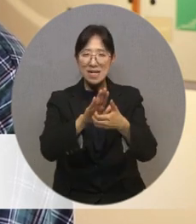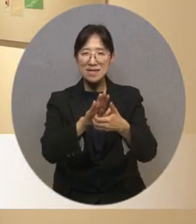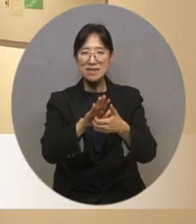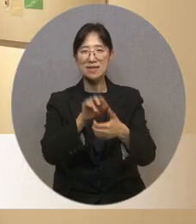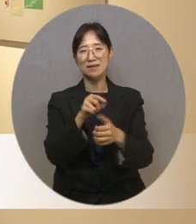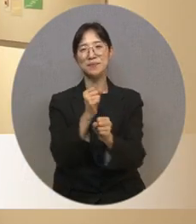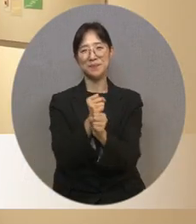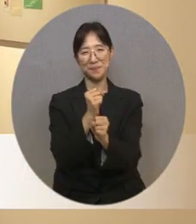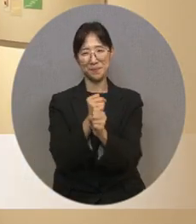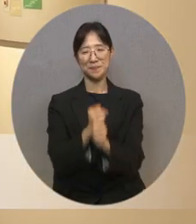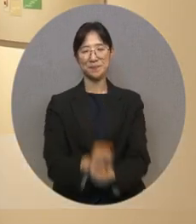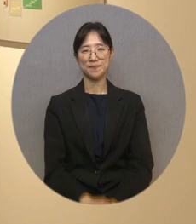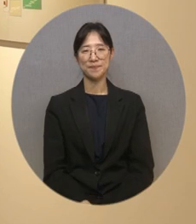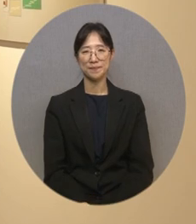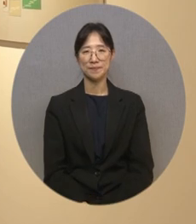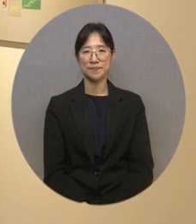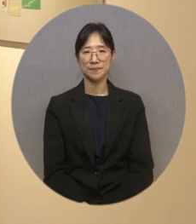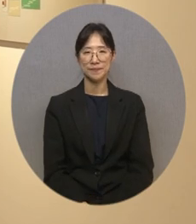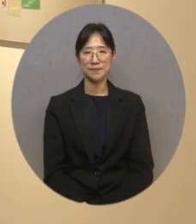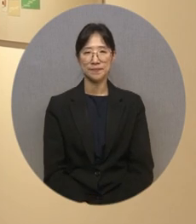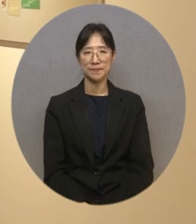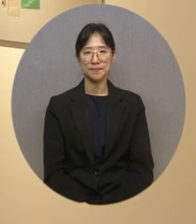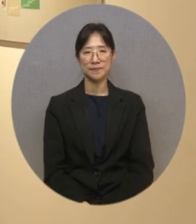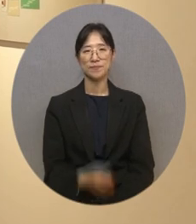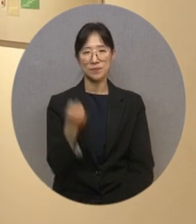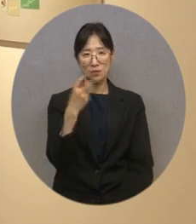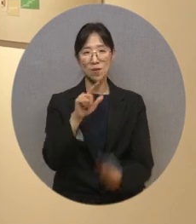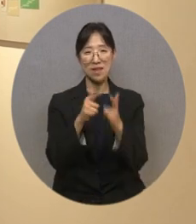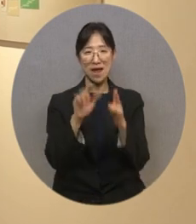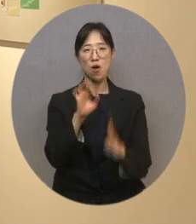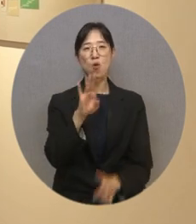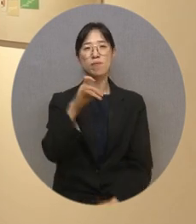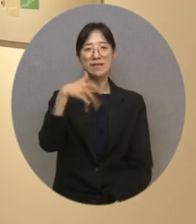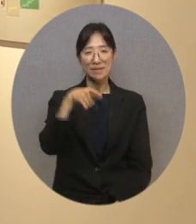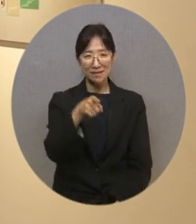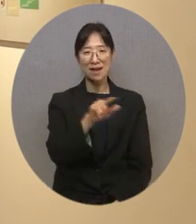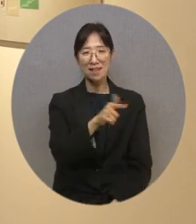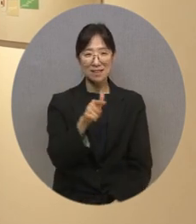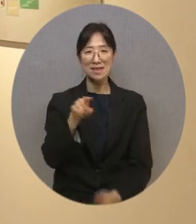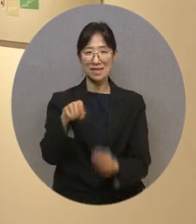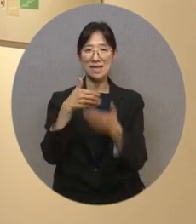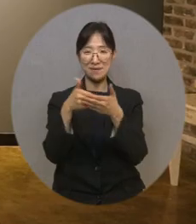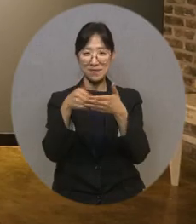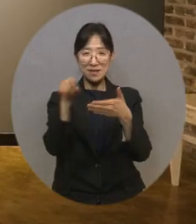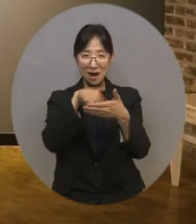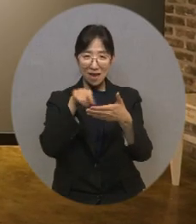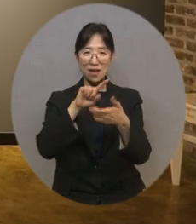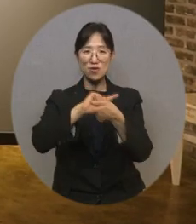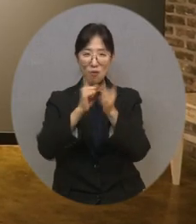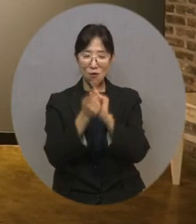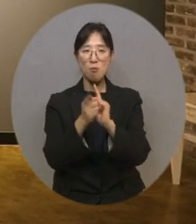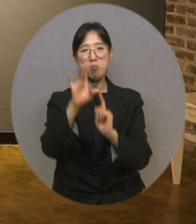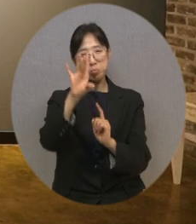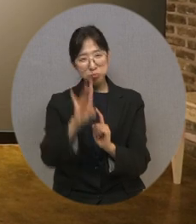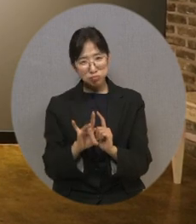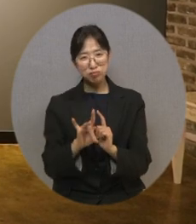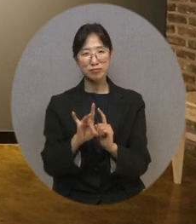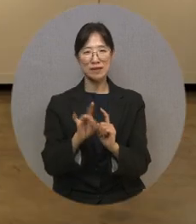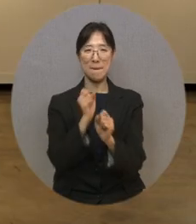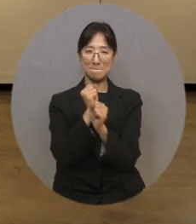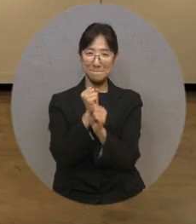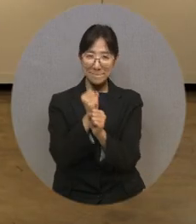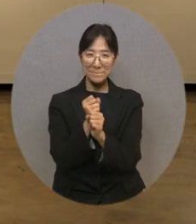그런 장치를 설정해놨습니다. 동시에 다양한 오브제들이 이미지 안에서 서로 어우러지며